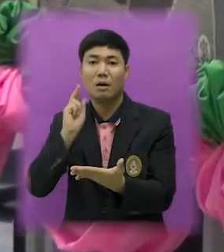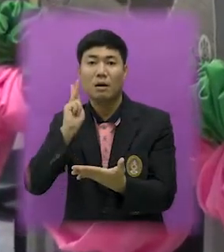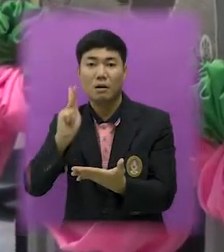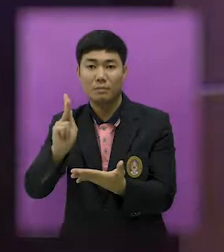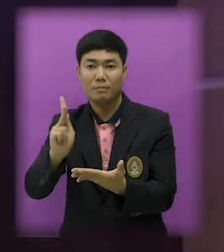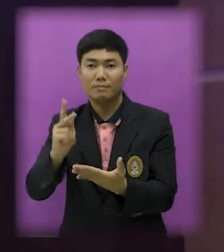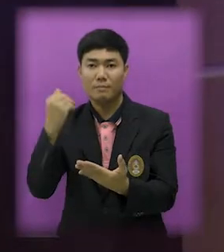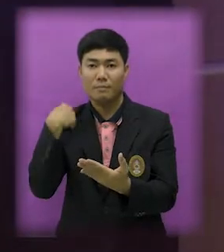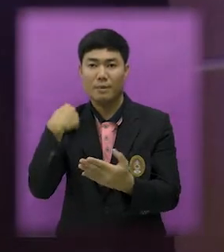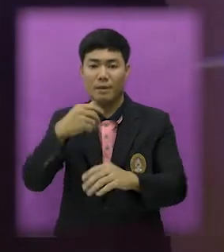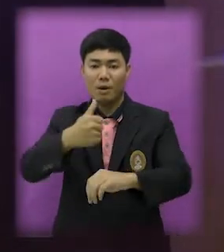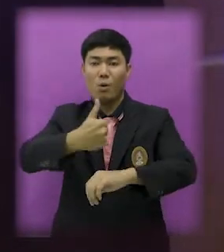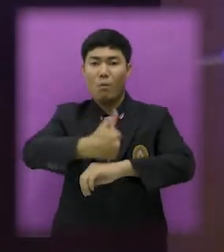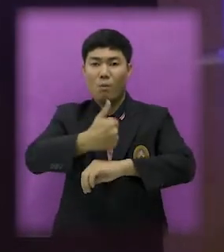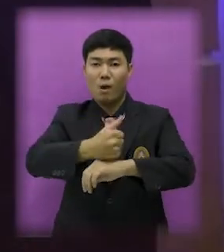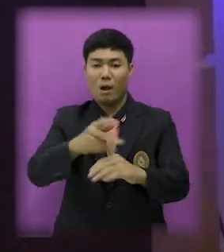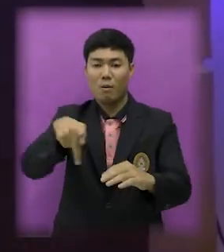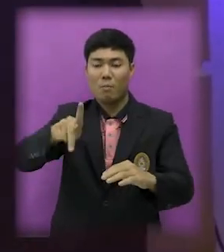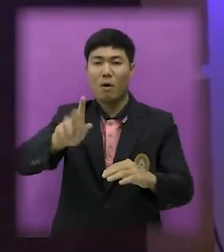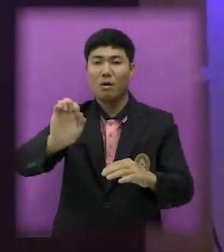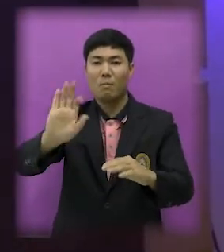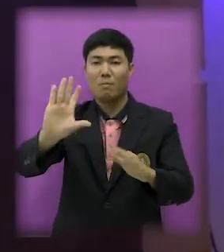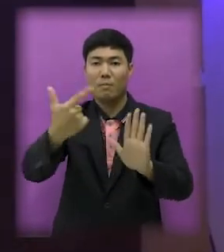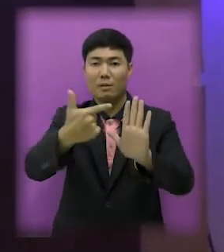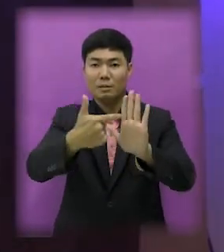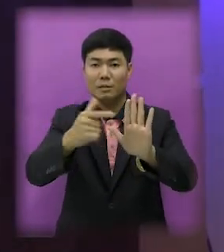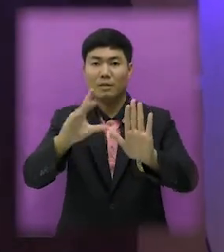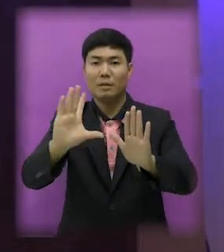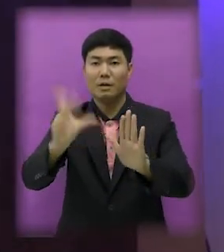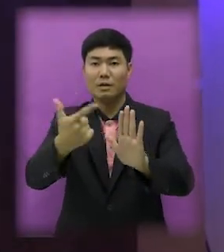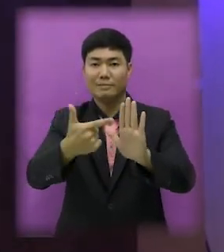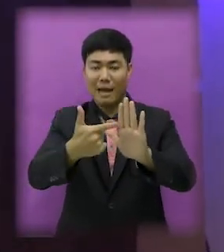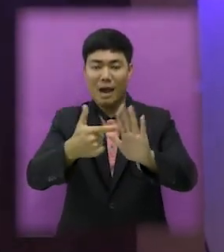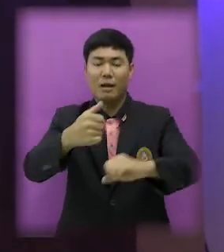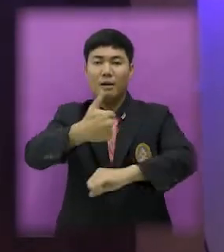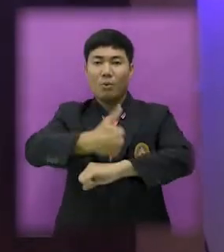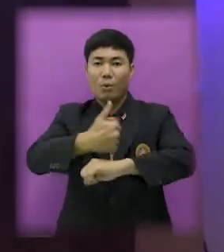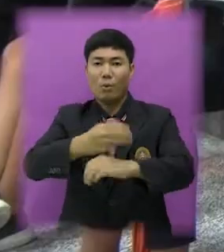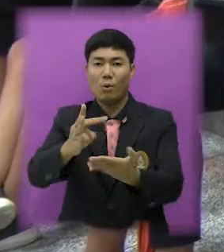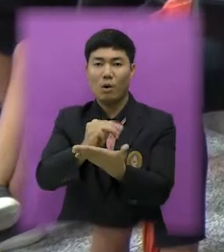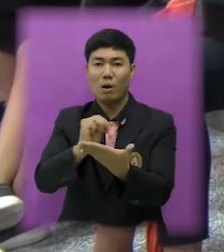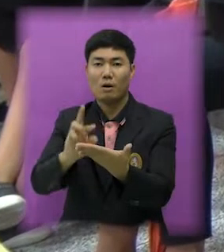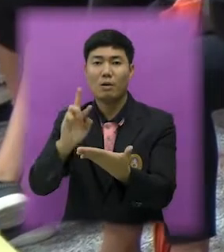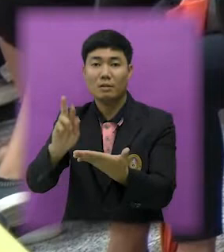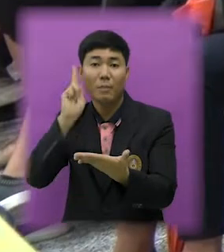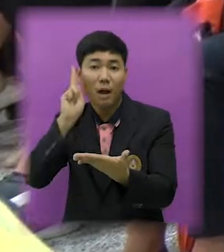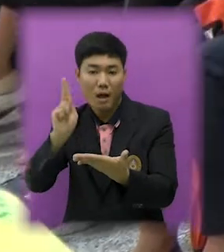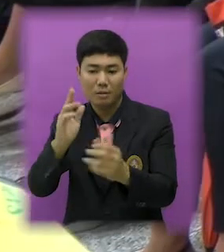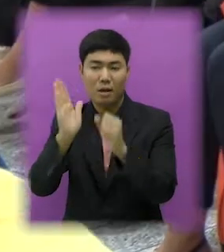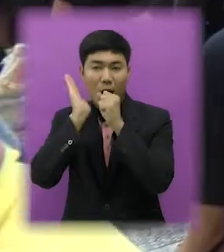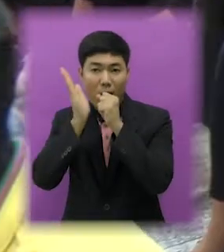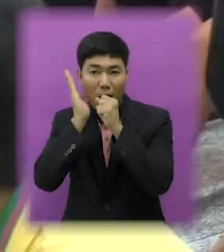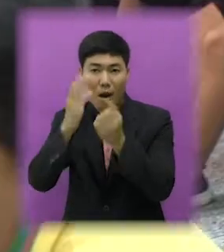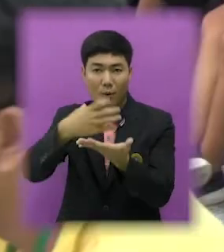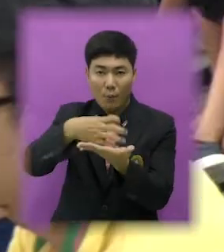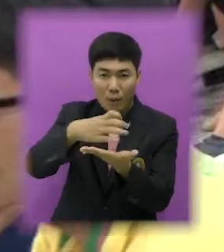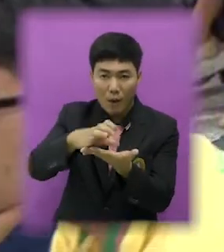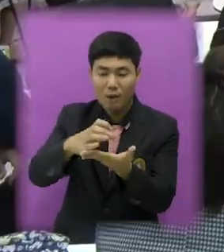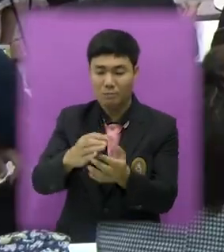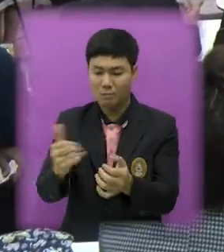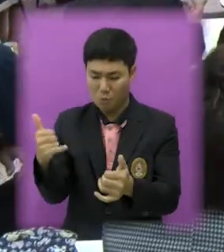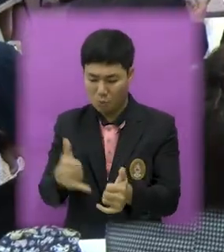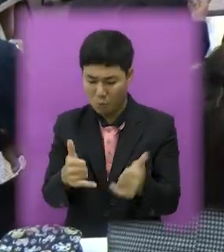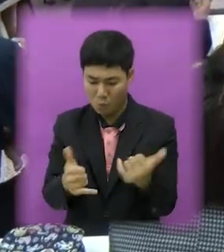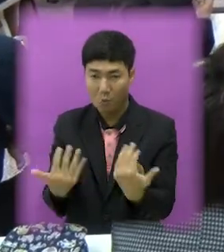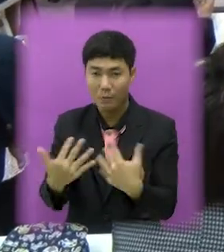ลนครโดยมีผู้ช่วยศาสตราจารย์ปรีชาธรรมวินทร์อธิการบดีมหาวิทยาลัยราชภัฏสกลนครกล่าวรายงานท่าม